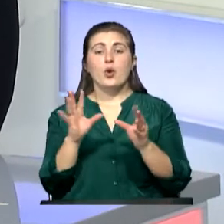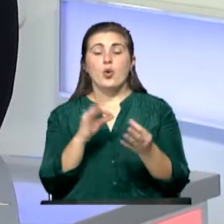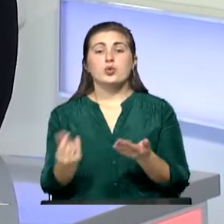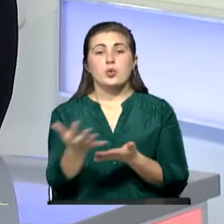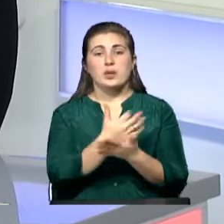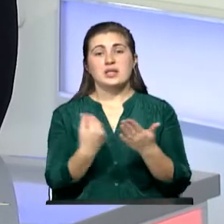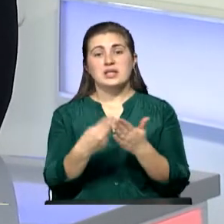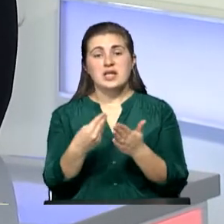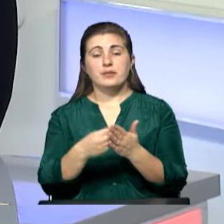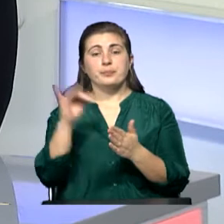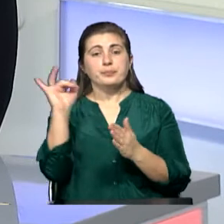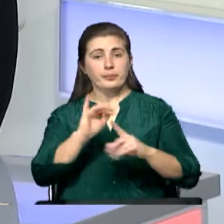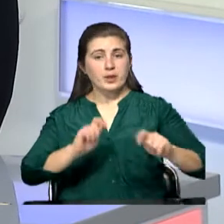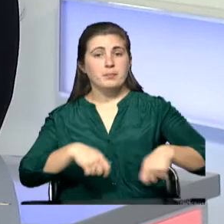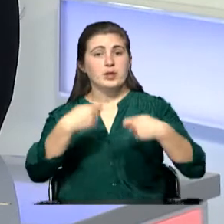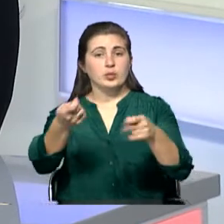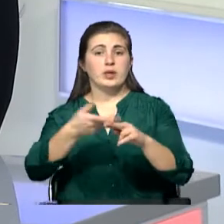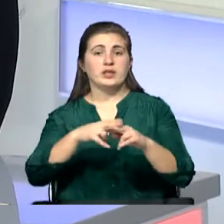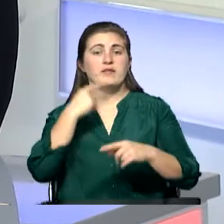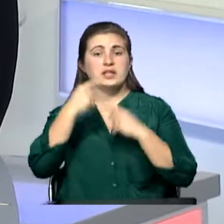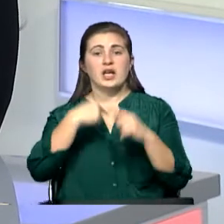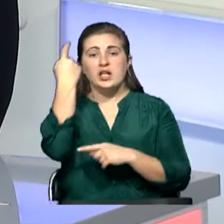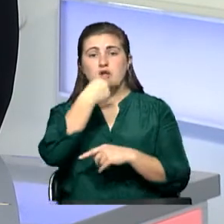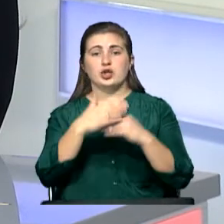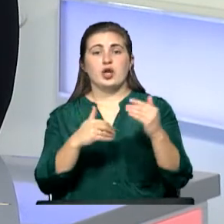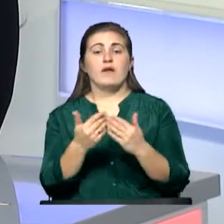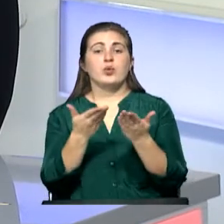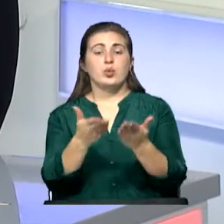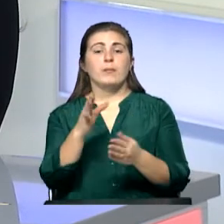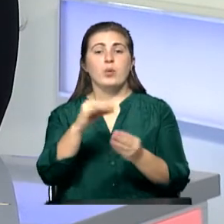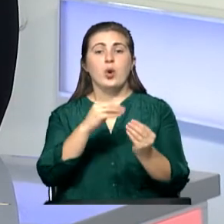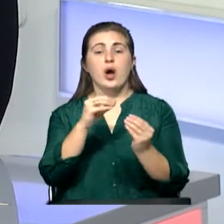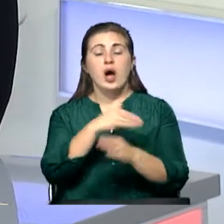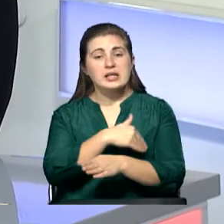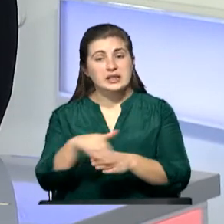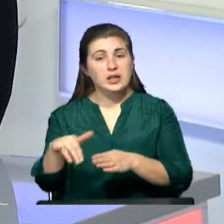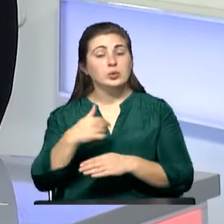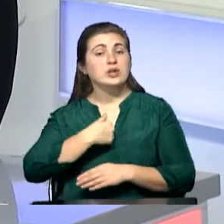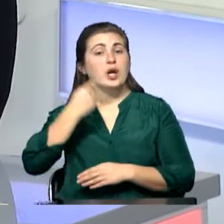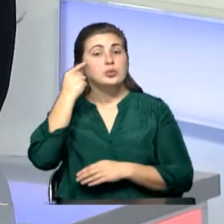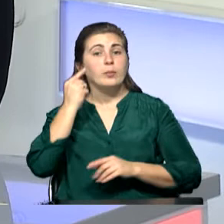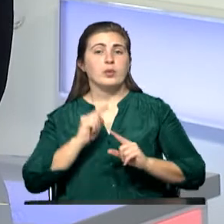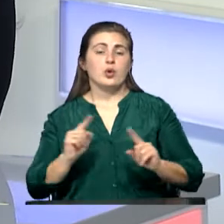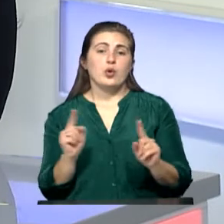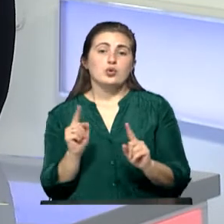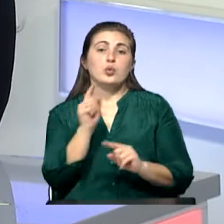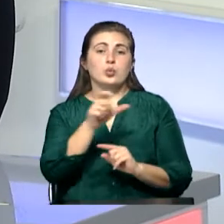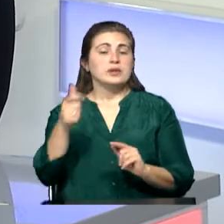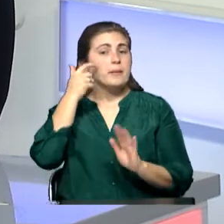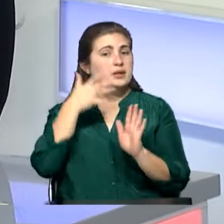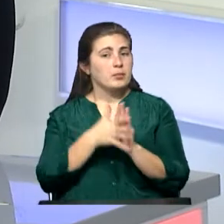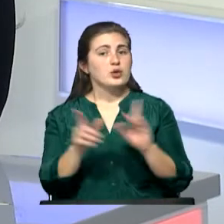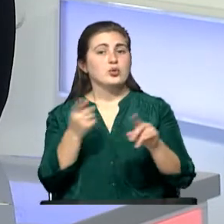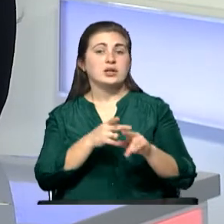средствах, и передаем это всегда лично в руки по адресату, я думаю, что люди понимают, что